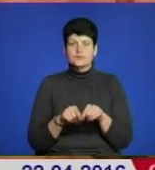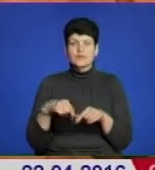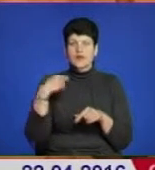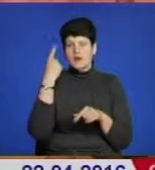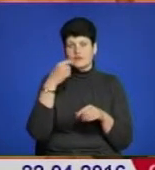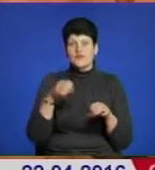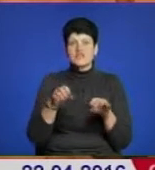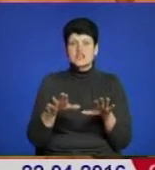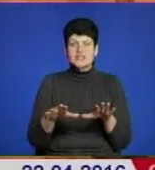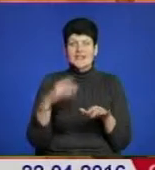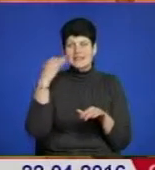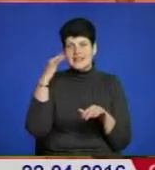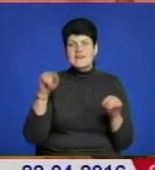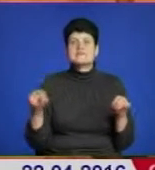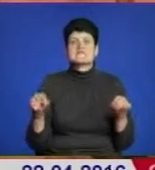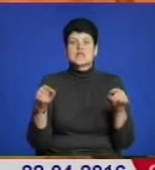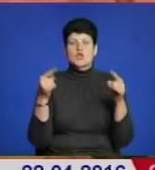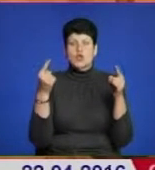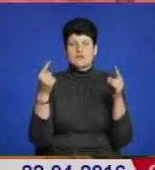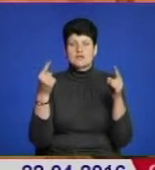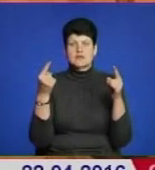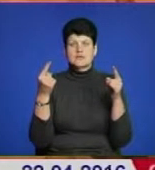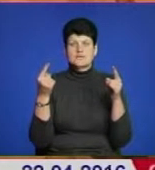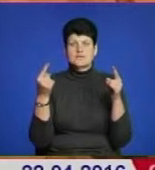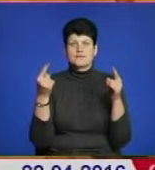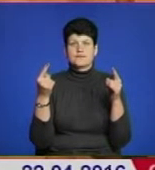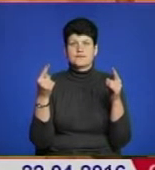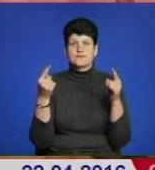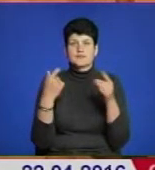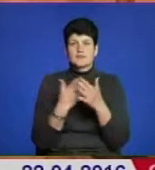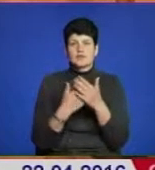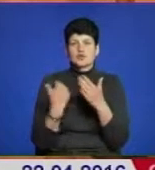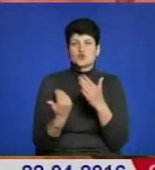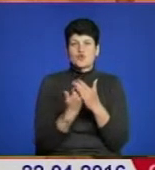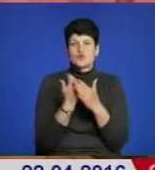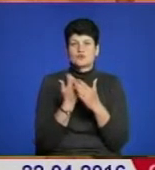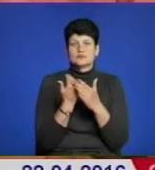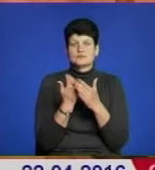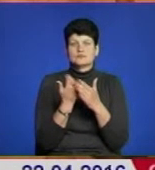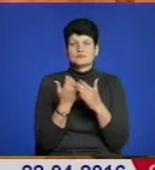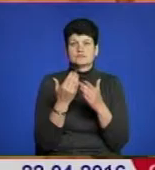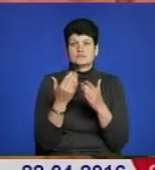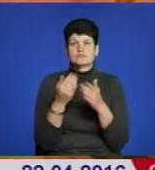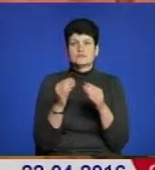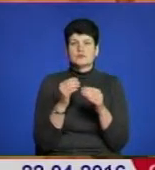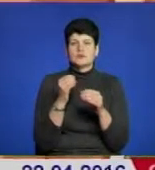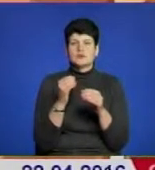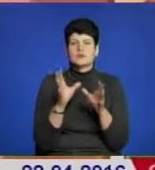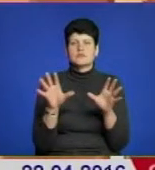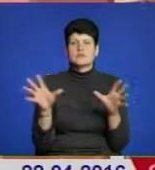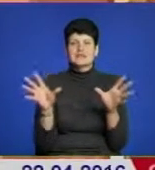вирішення ідеї відновлення, відтворення, скажімо, знову народження цих постатей всіх